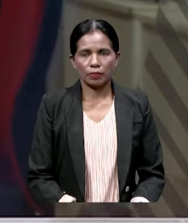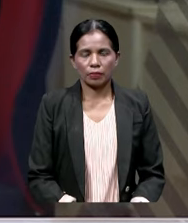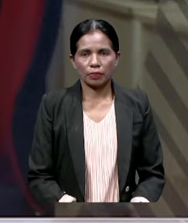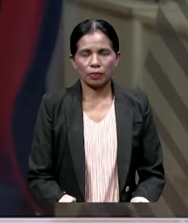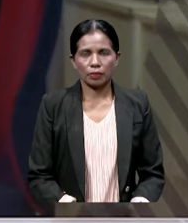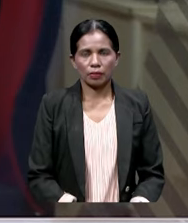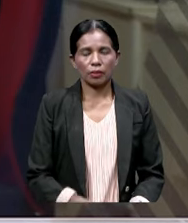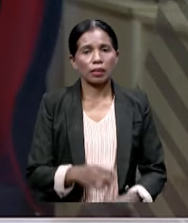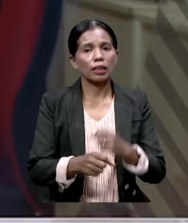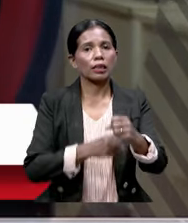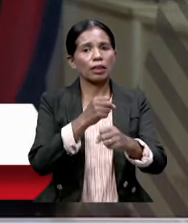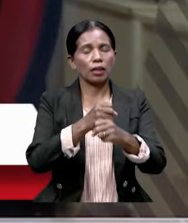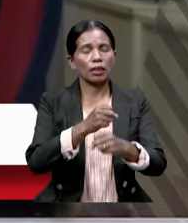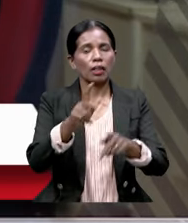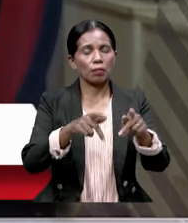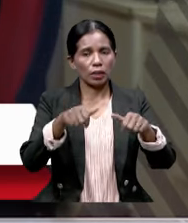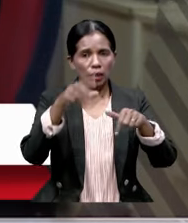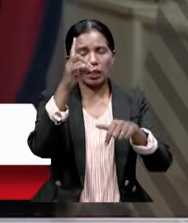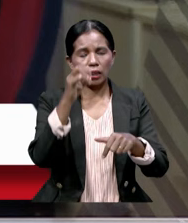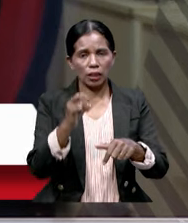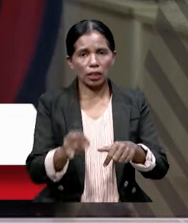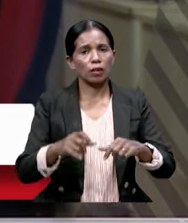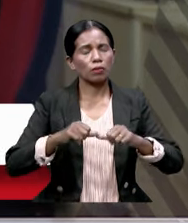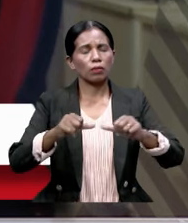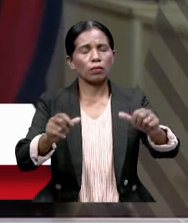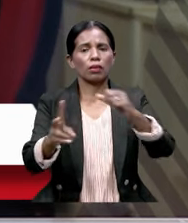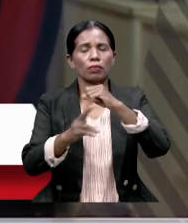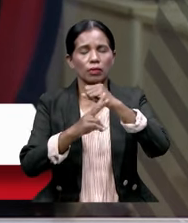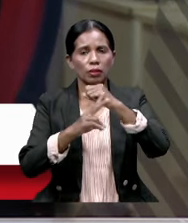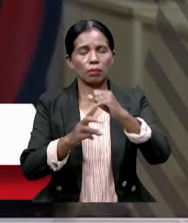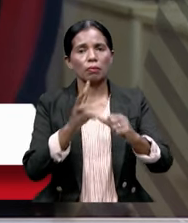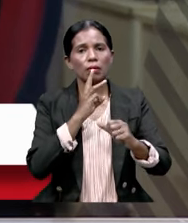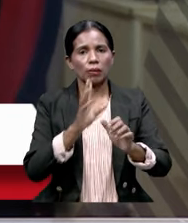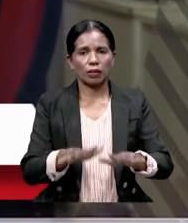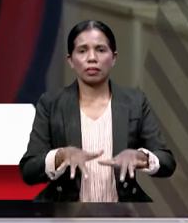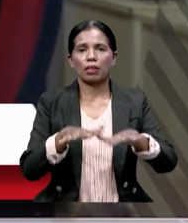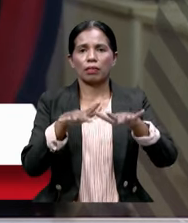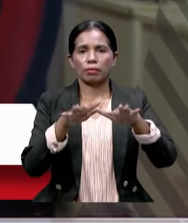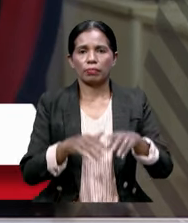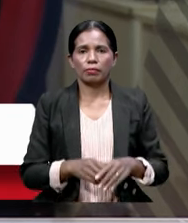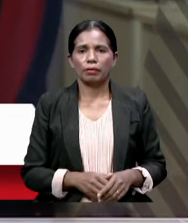Karatinang komunidade e a capital dele continua a ser vítima da inundação.